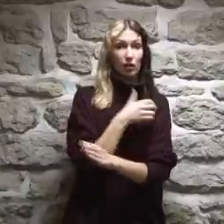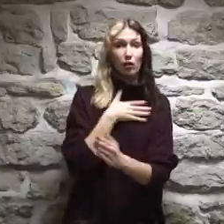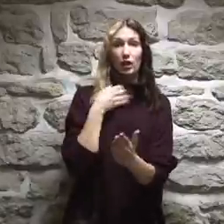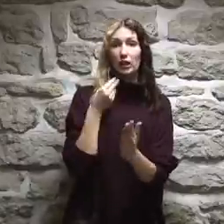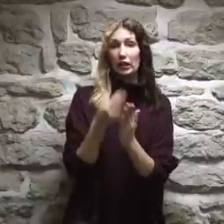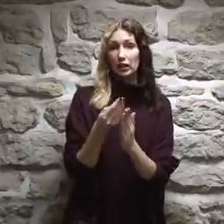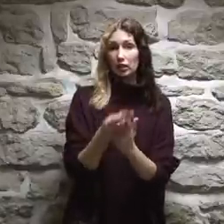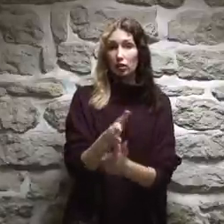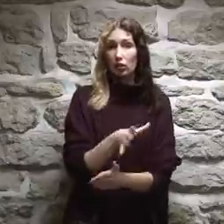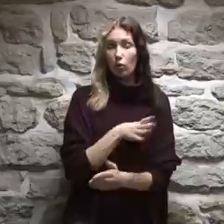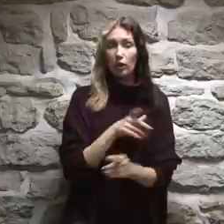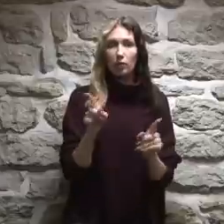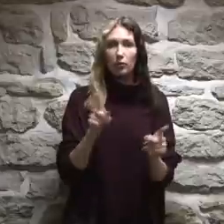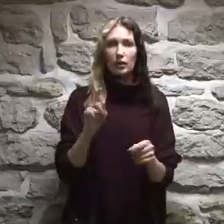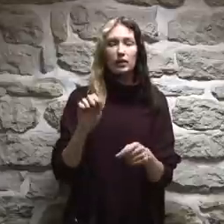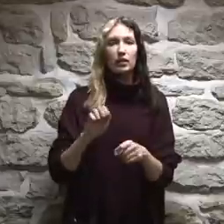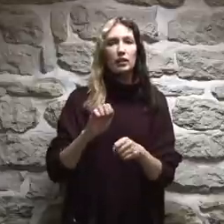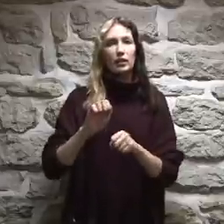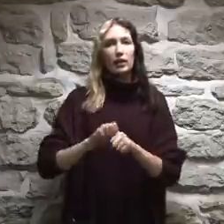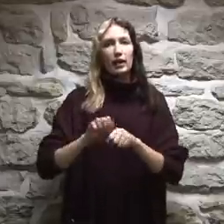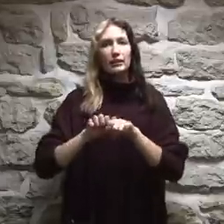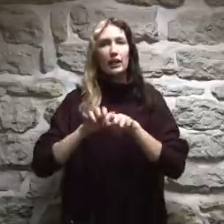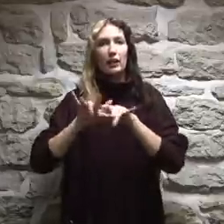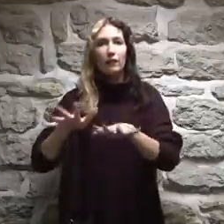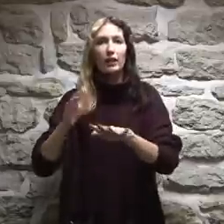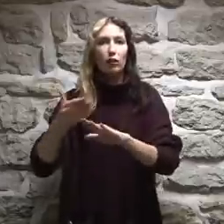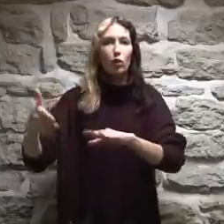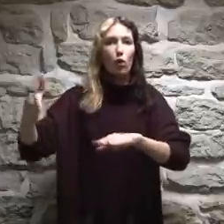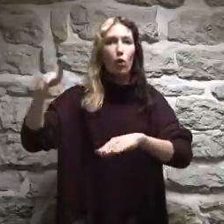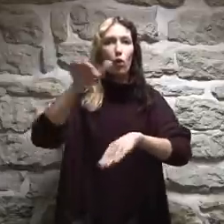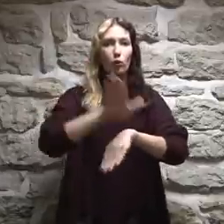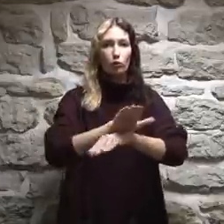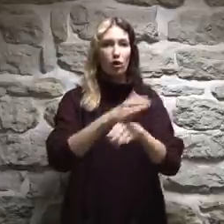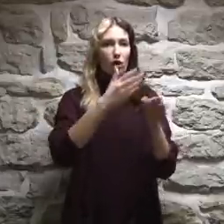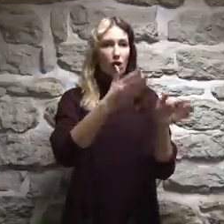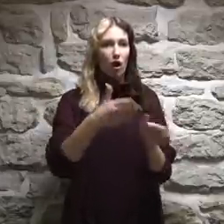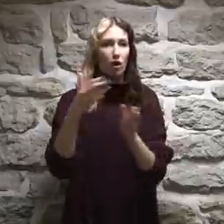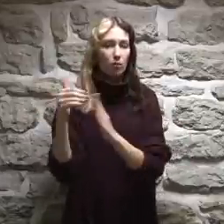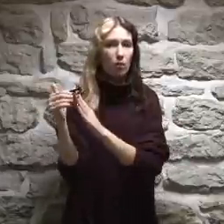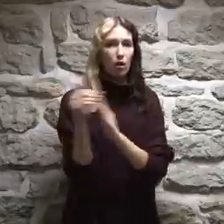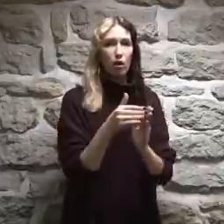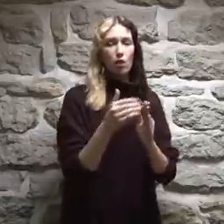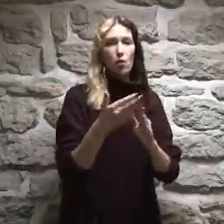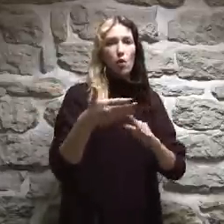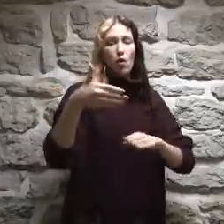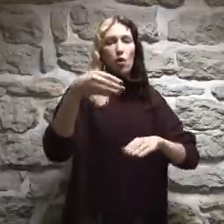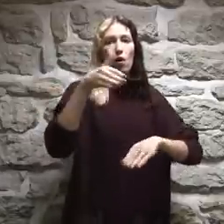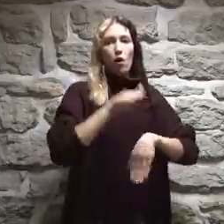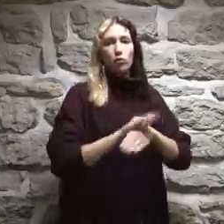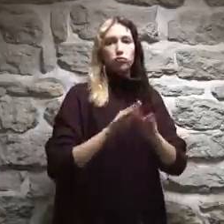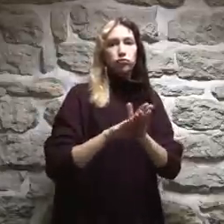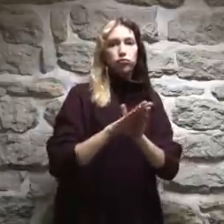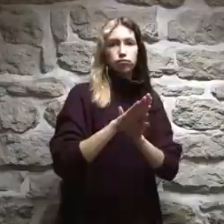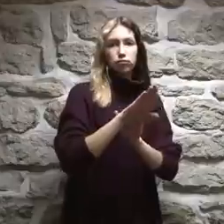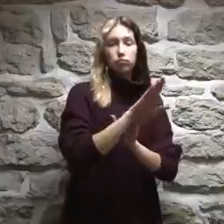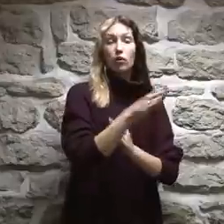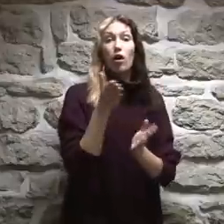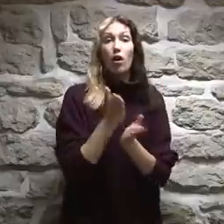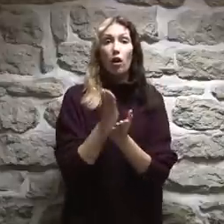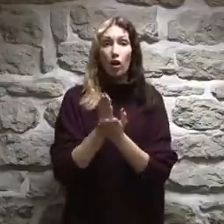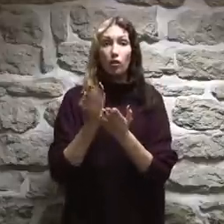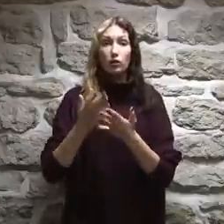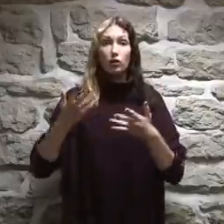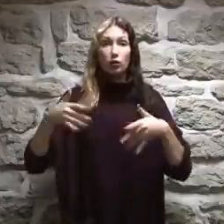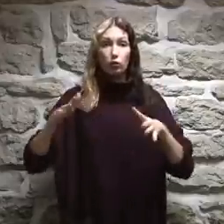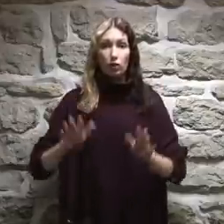et see viiruse koormus haiglale hakkab alles tõusma, see on alati olnud nii, et ta liigub lastest